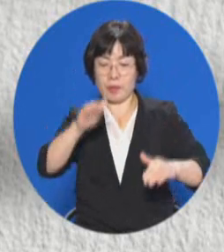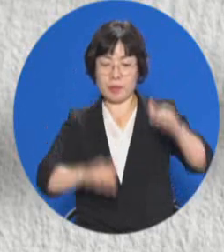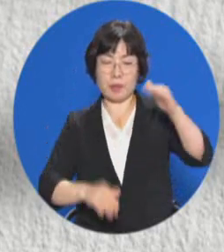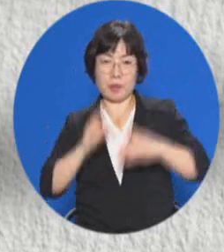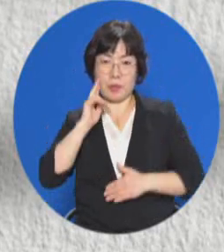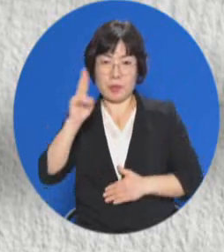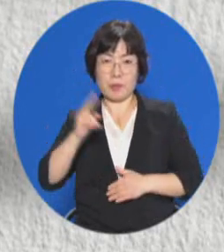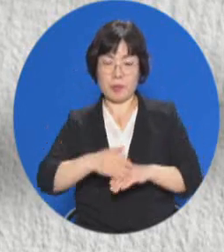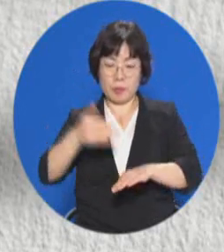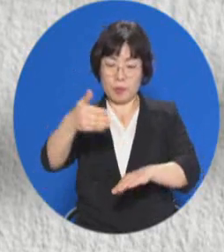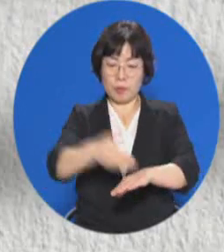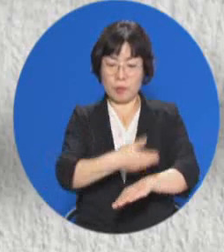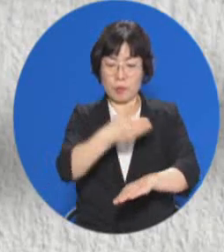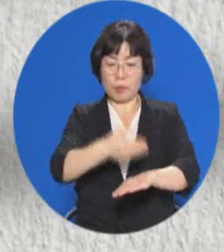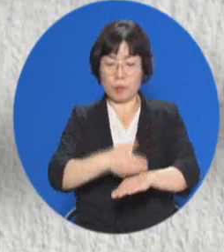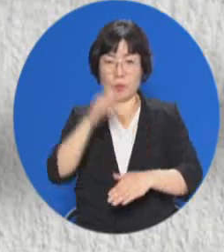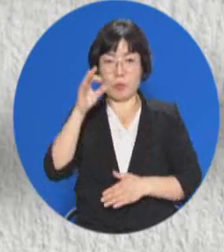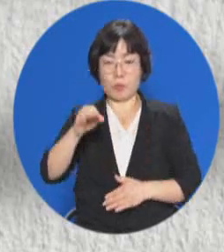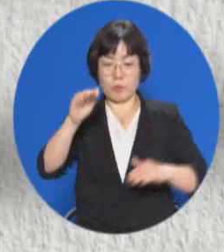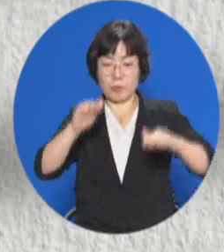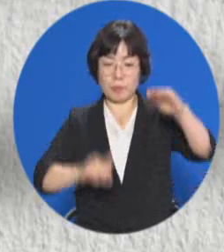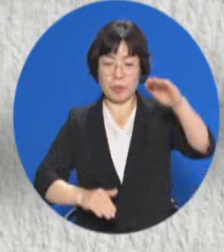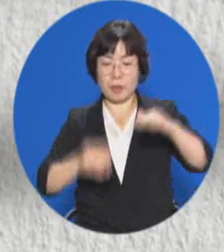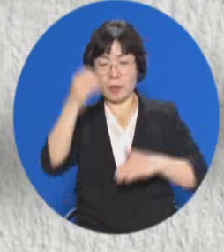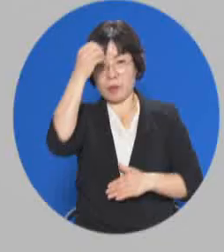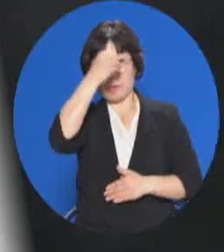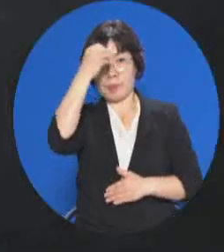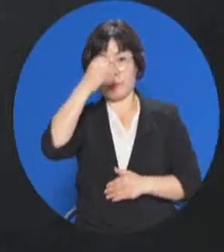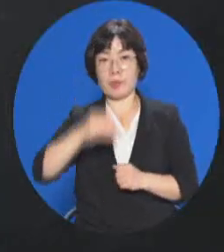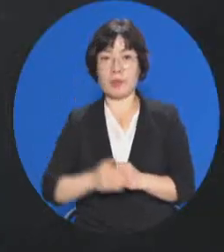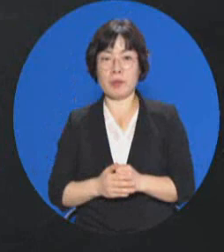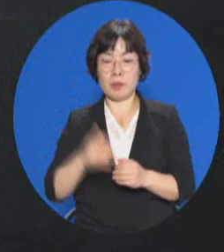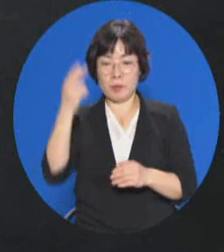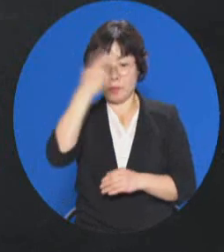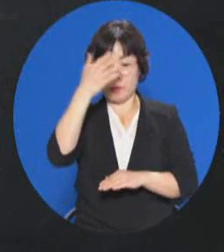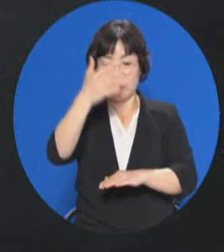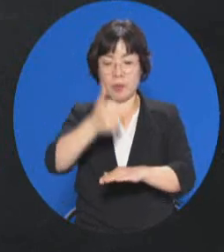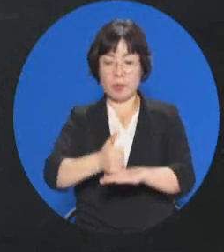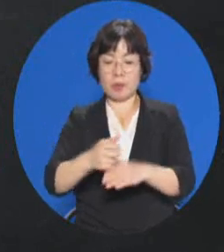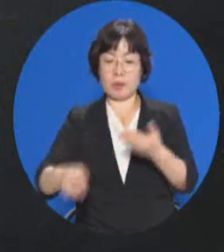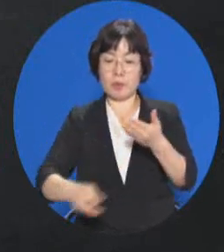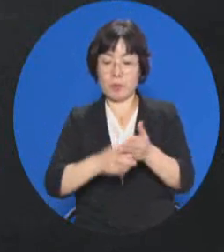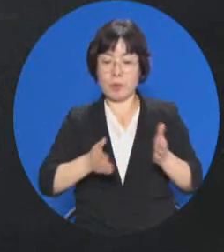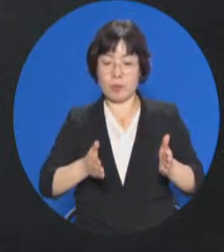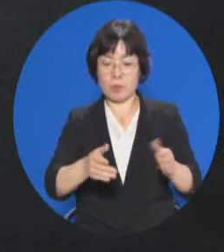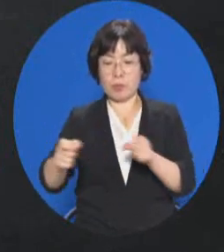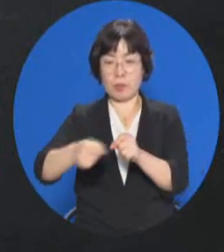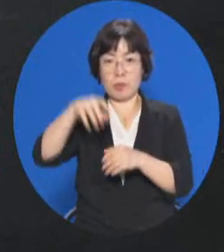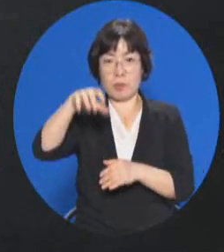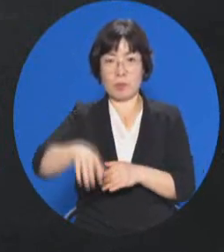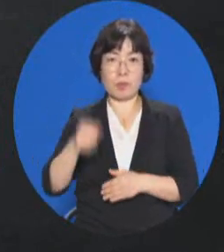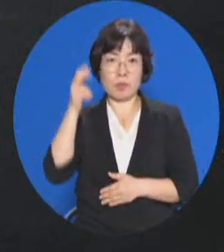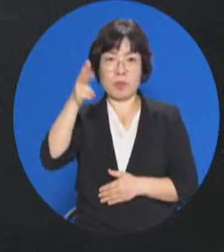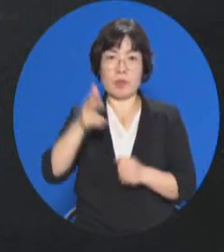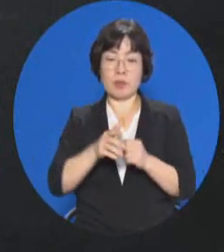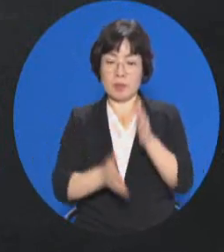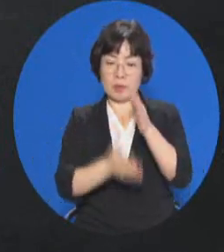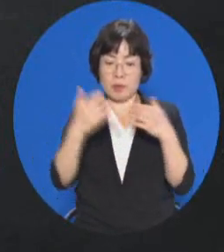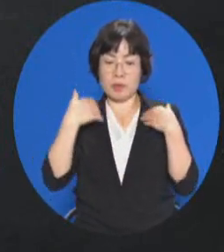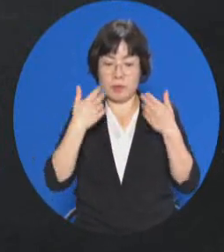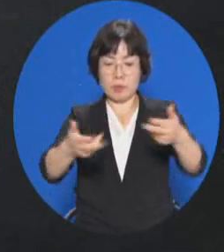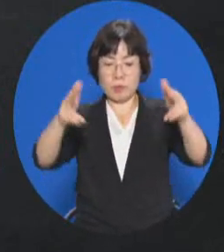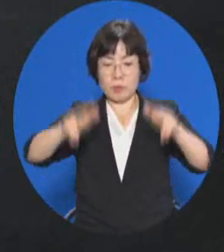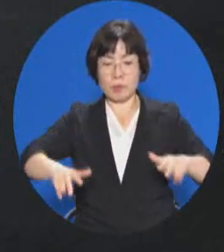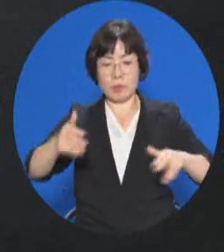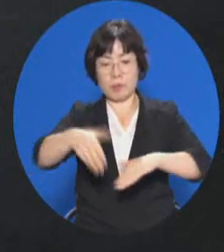내는데 기본적으로 토목공사비가 차이가 어마어마하게 나. 취재 결과 불법 도로 인근에 리조트 업체가 여수시의 공원